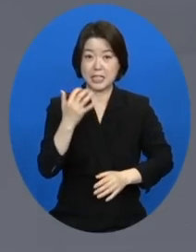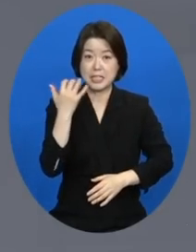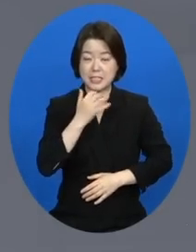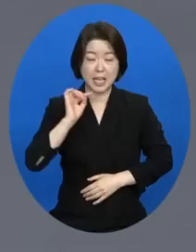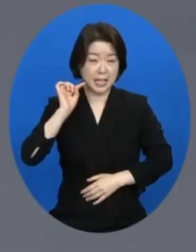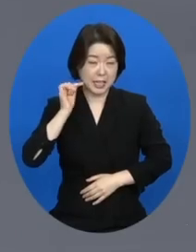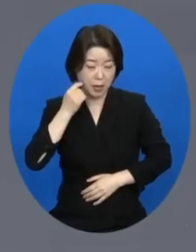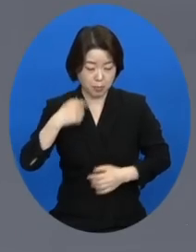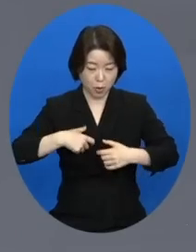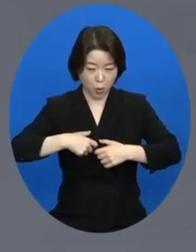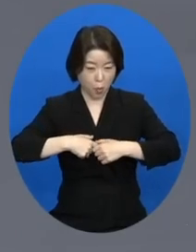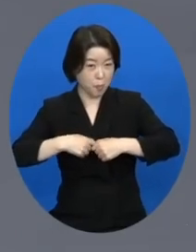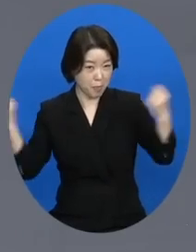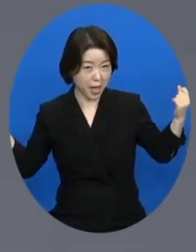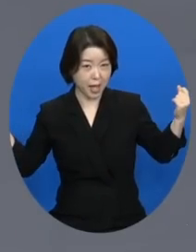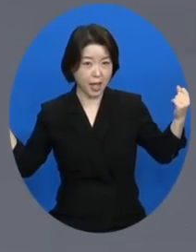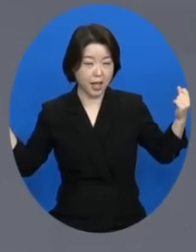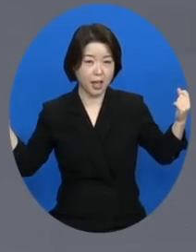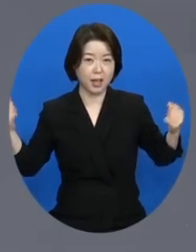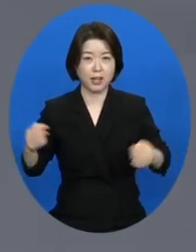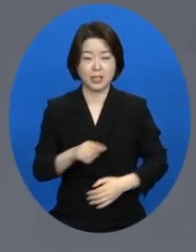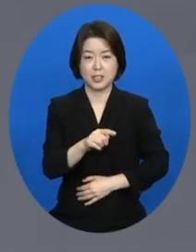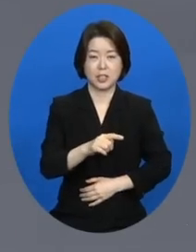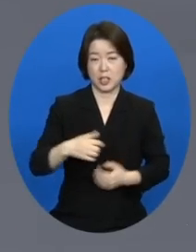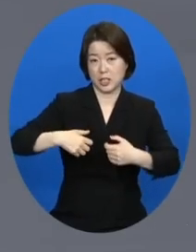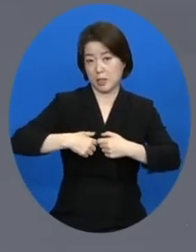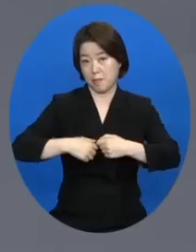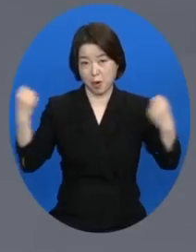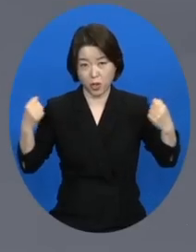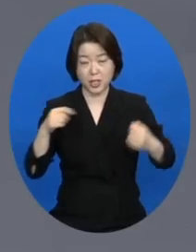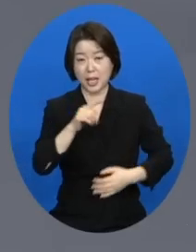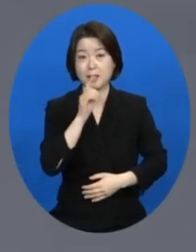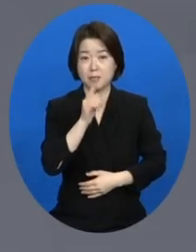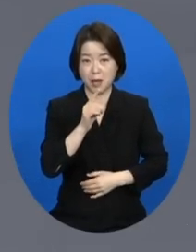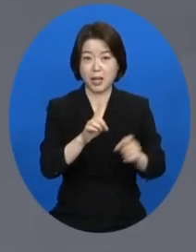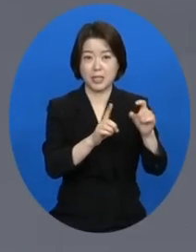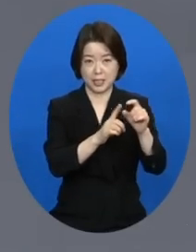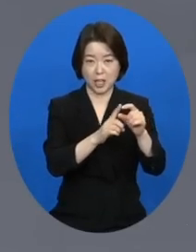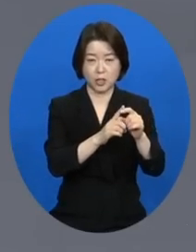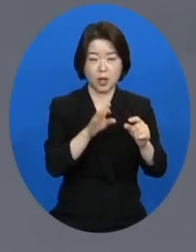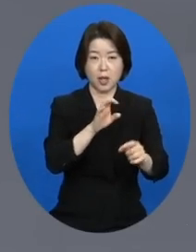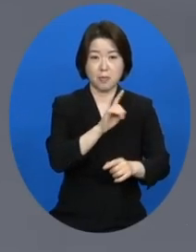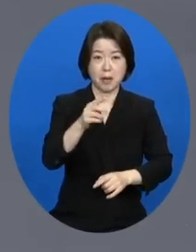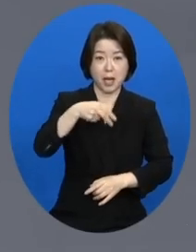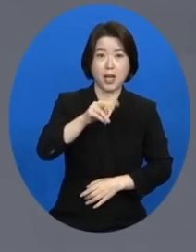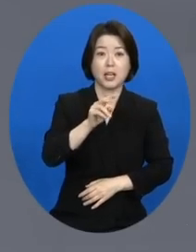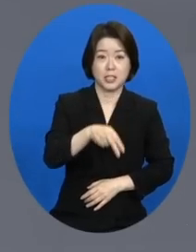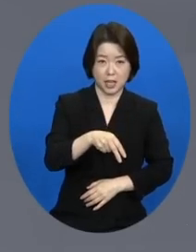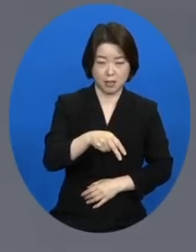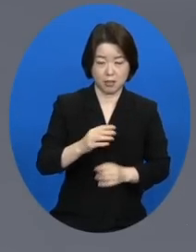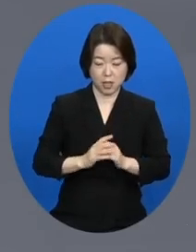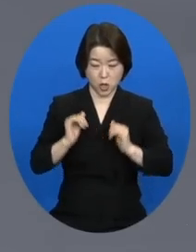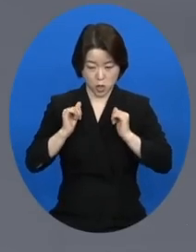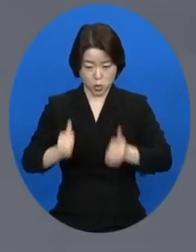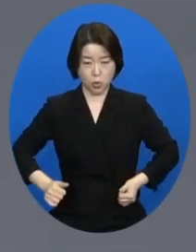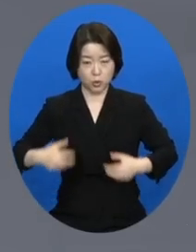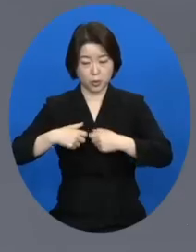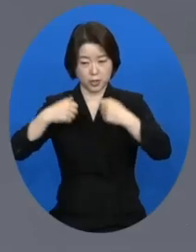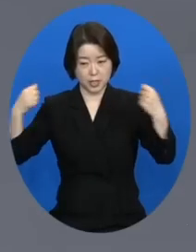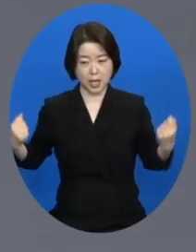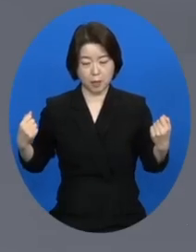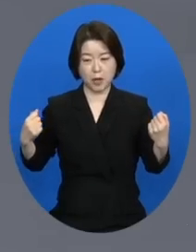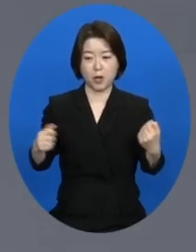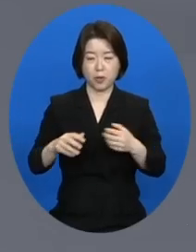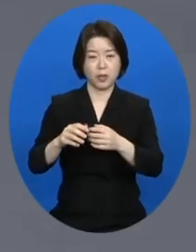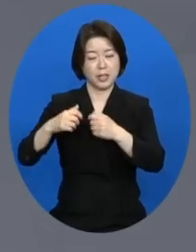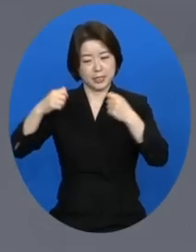옷부터 벗겨내는 것입니다. 여기서 이 벗기다라는 이 단어 원어가 이 파샷인데 이 코트를 벗어서 얌전히